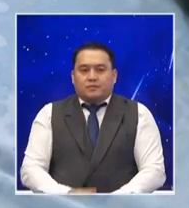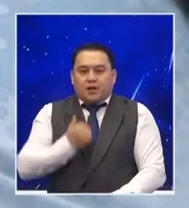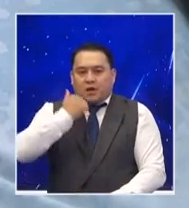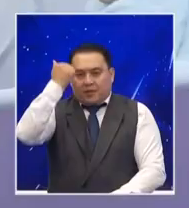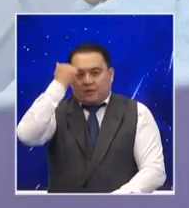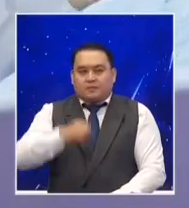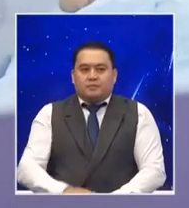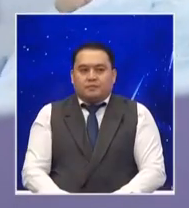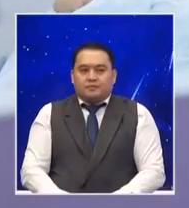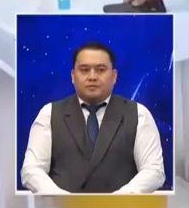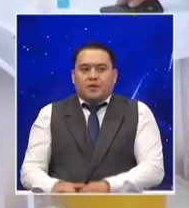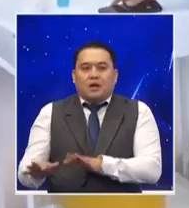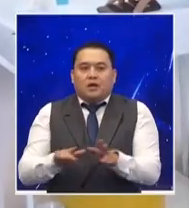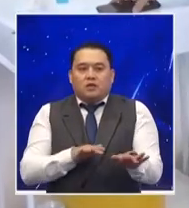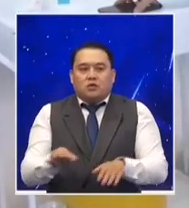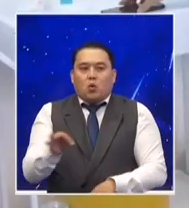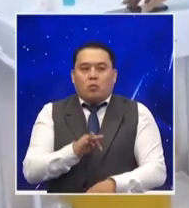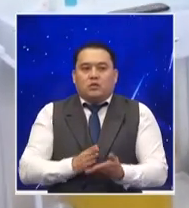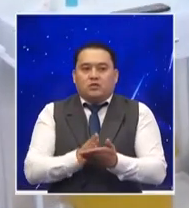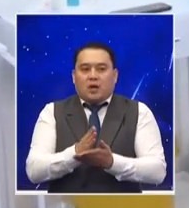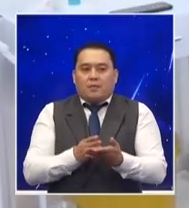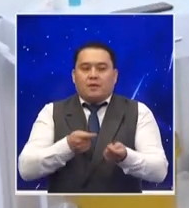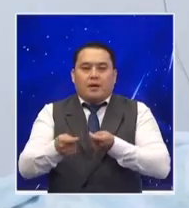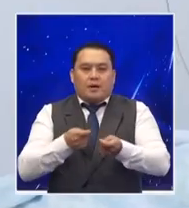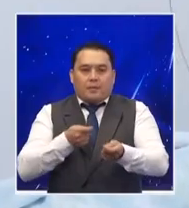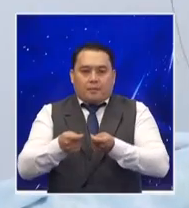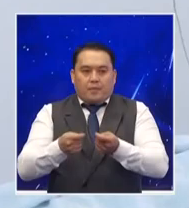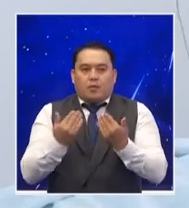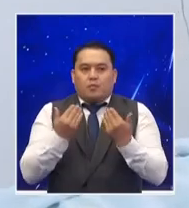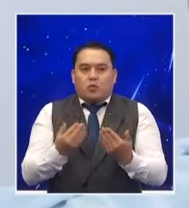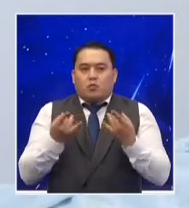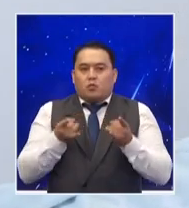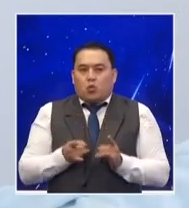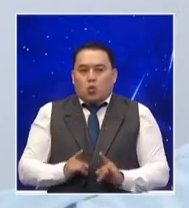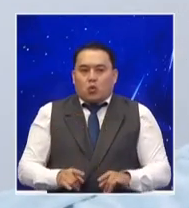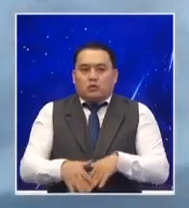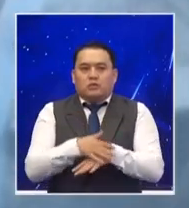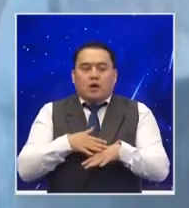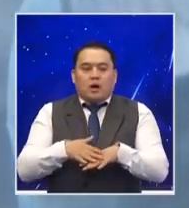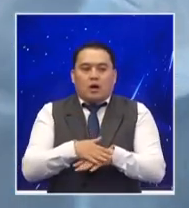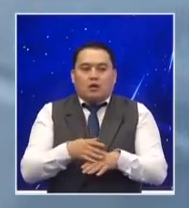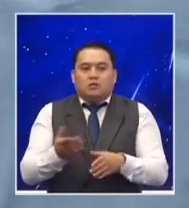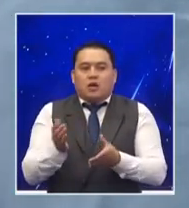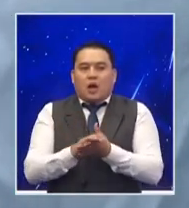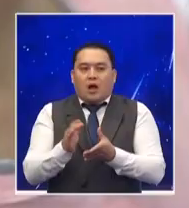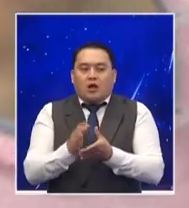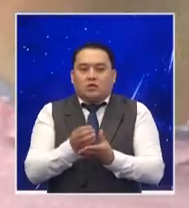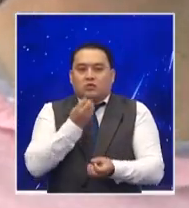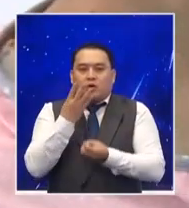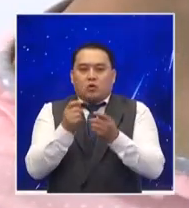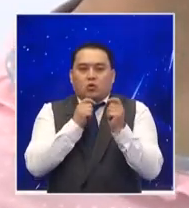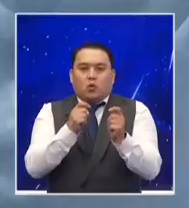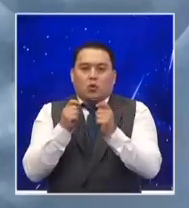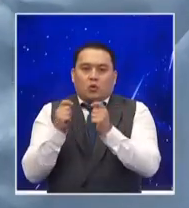Рахмет. Шара аясында облыстық ішкі саясат басқармасының басшысы бүгін босанған аналардың хал-ахуалын білді. Гүл шоқтарын